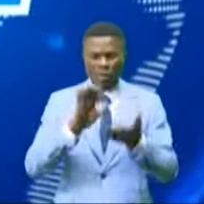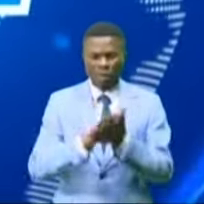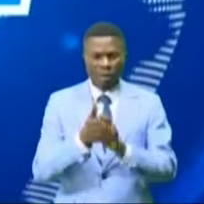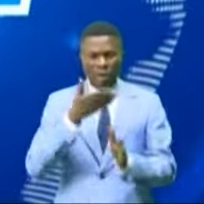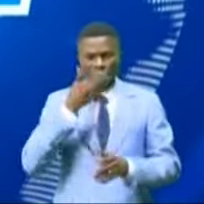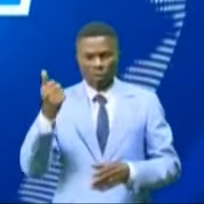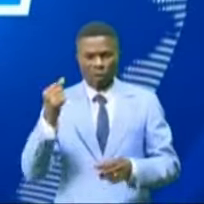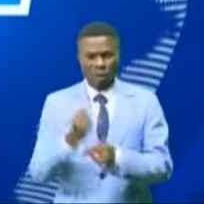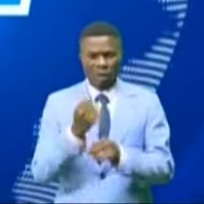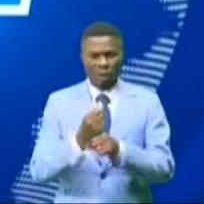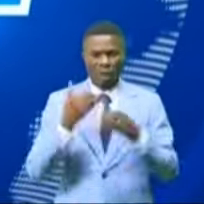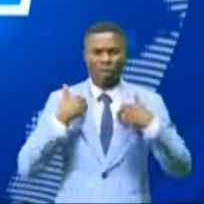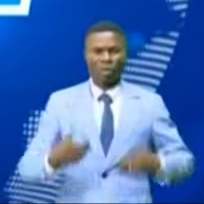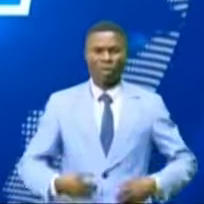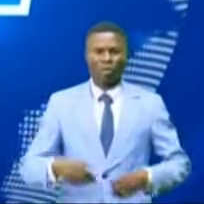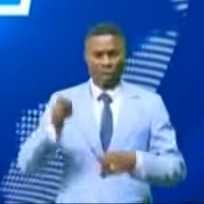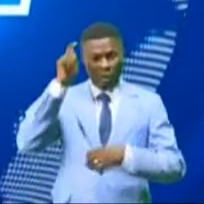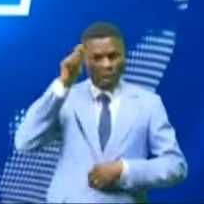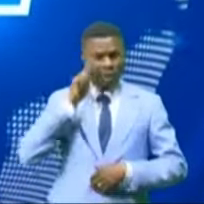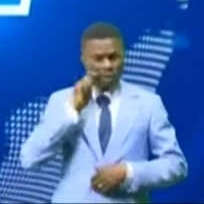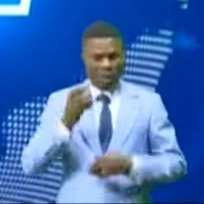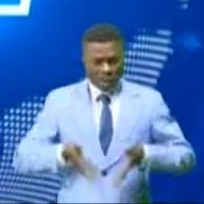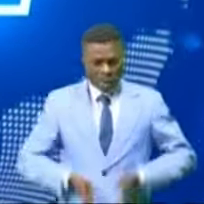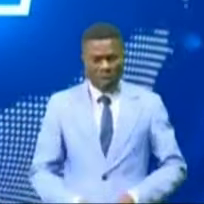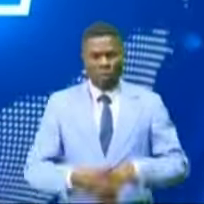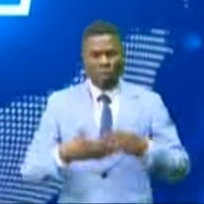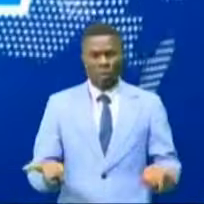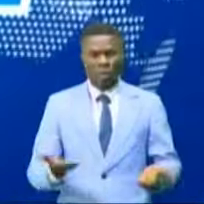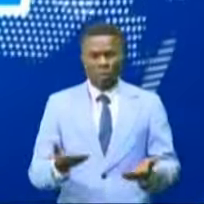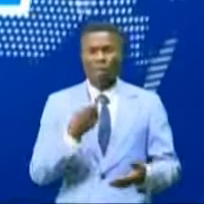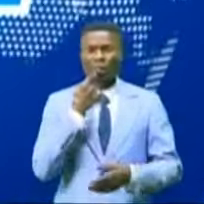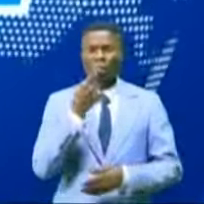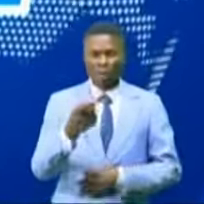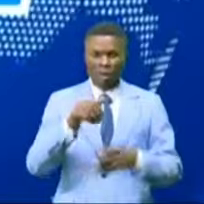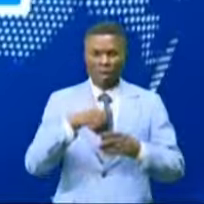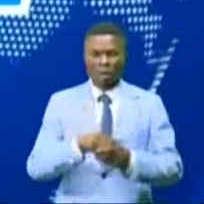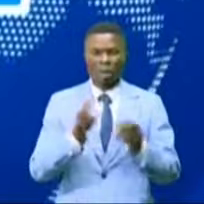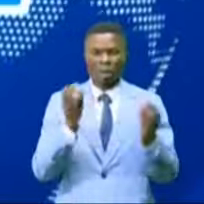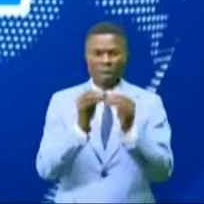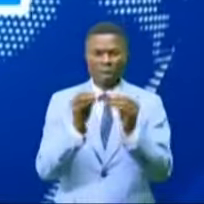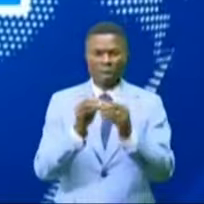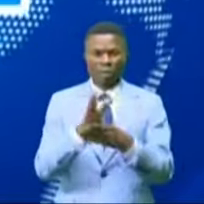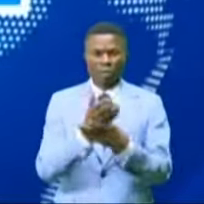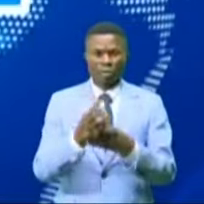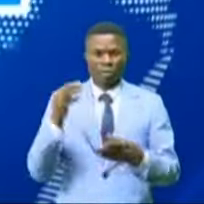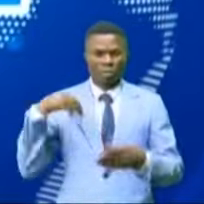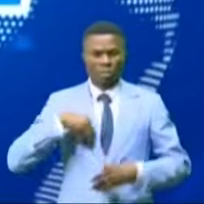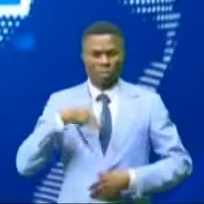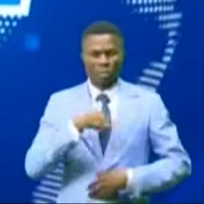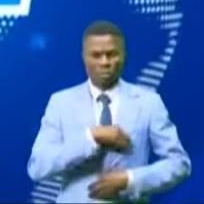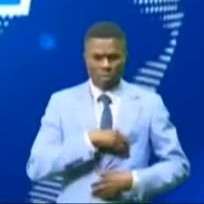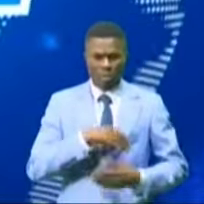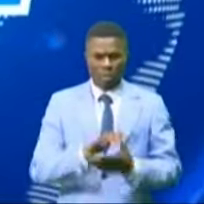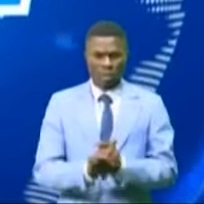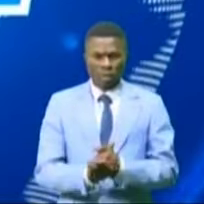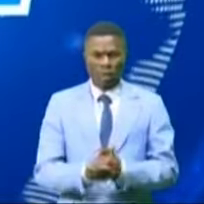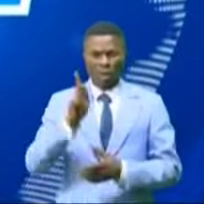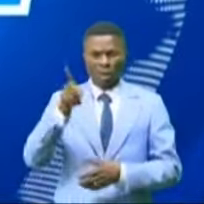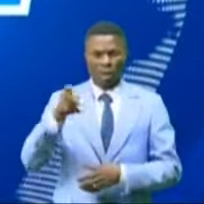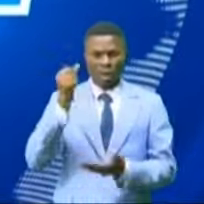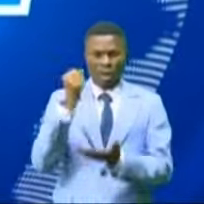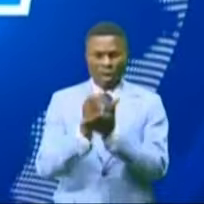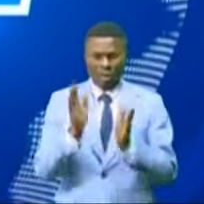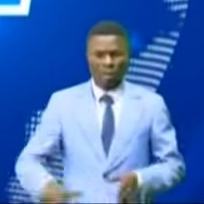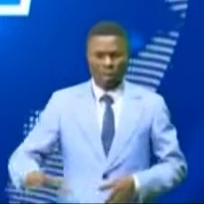aux services de santé sexuelle et productive, sujet évoqué au cours de la rencontre entre les membres de l'AIPAS RDC et l'ambassadeur